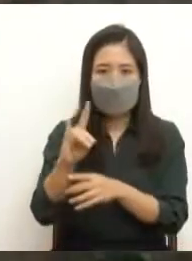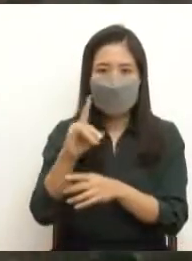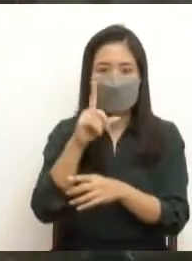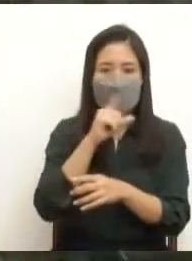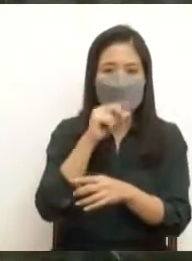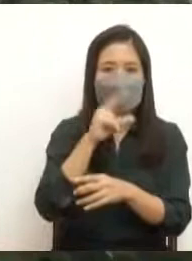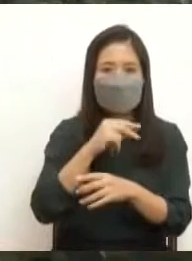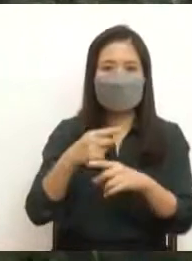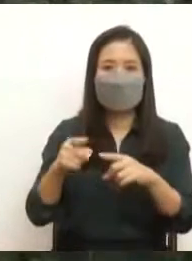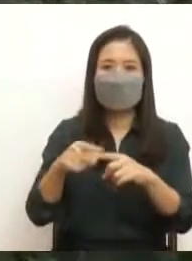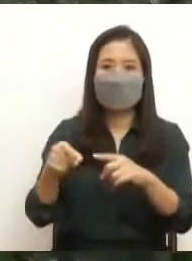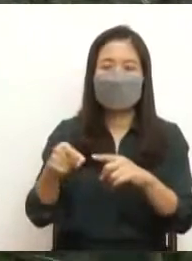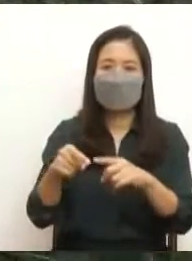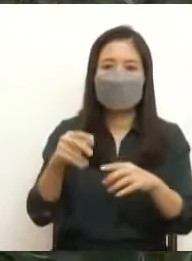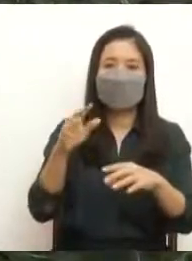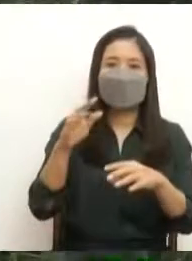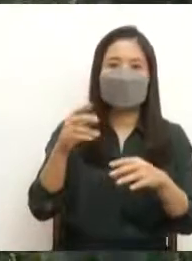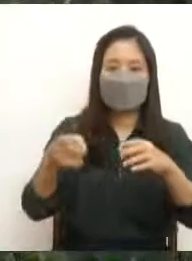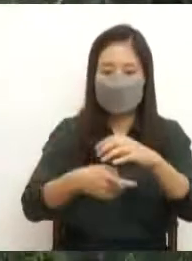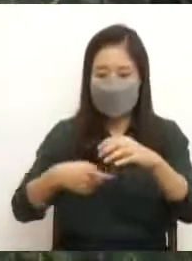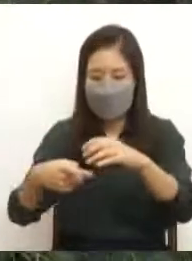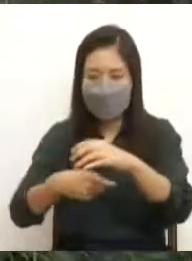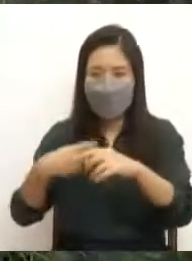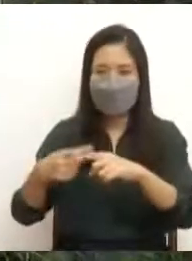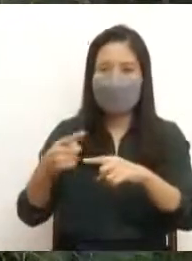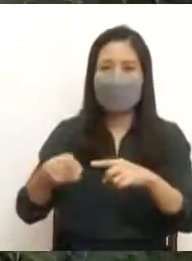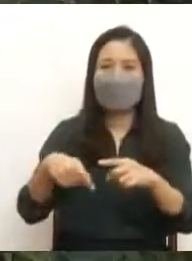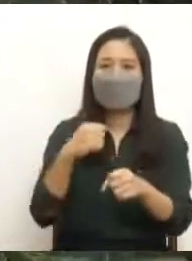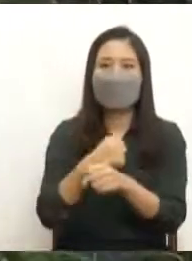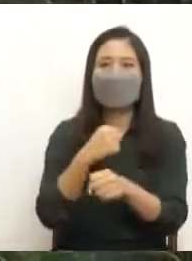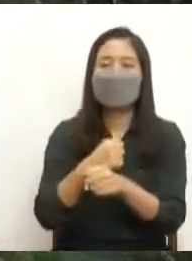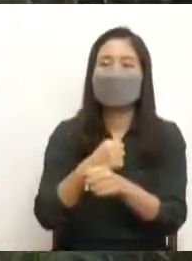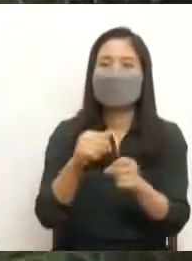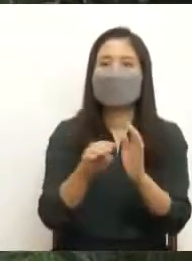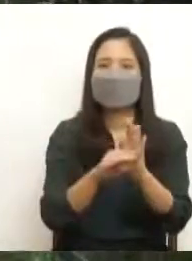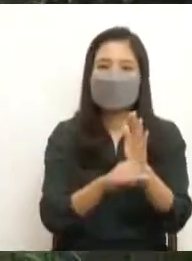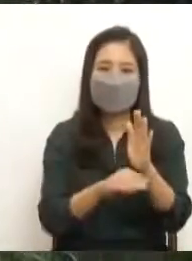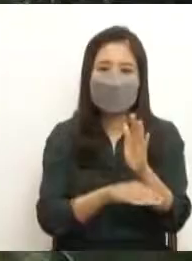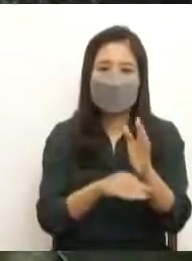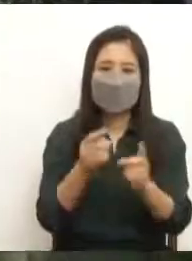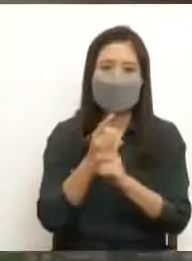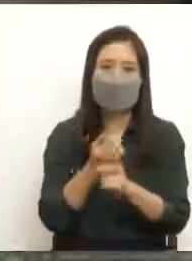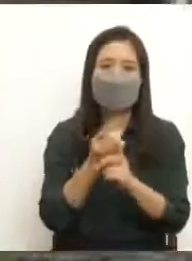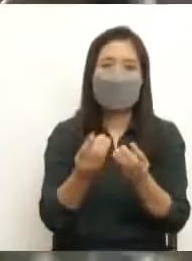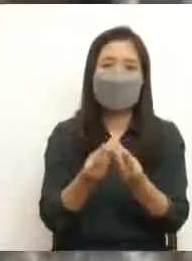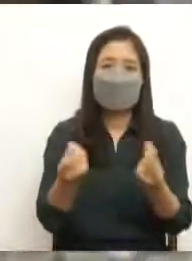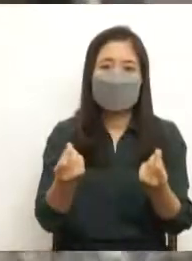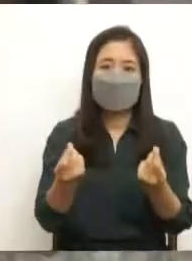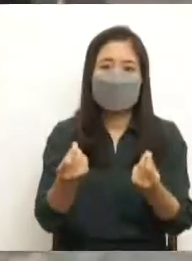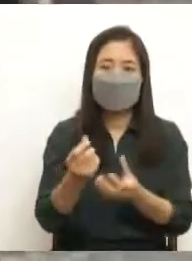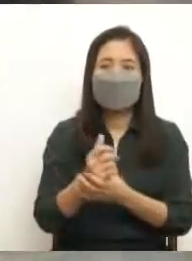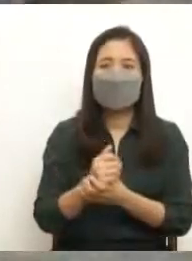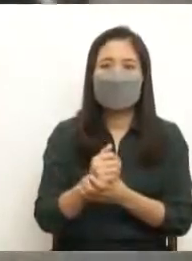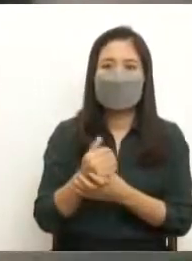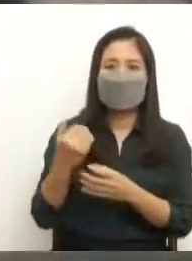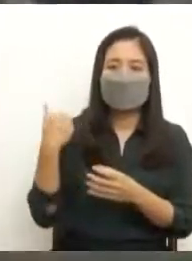การทำนาข้าวอันที่หกก็คือการเลี้ยงปลาในนาข้าวนะครับก็อีกฐานหนึ่งก็คือการเลี้ยงวัวเลี้ยงคว